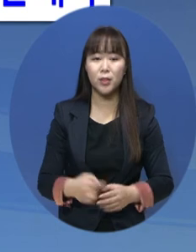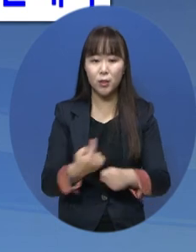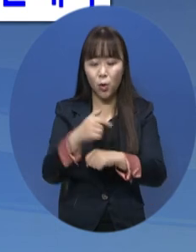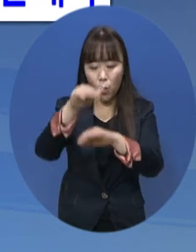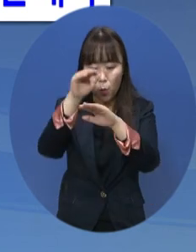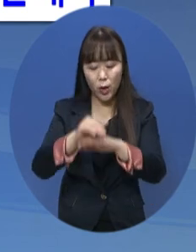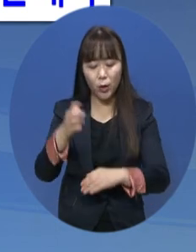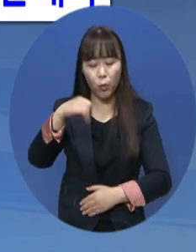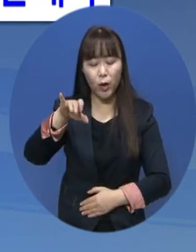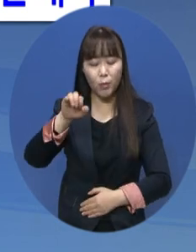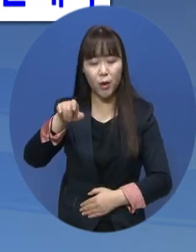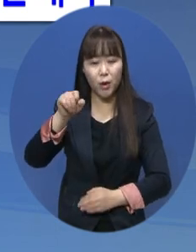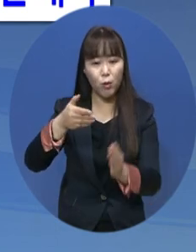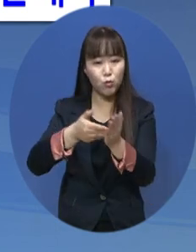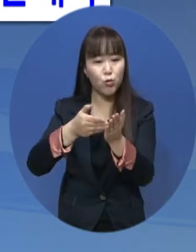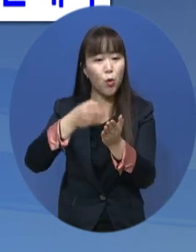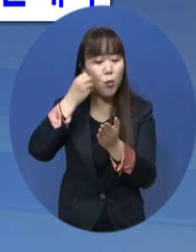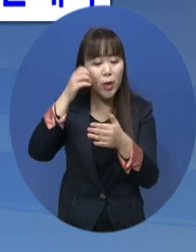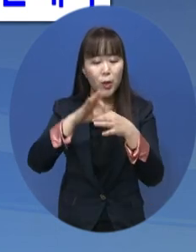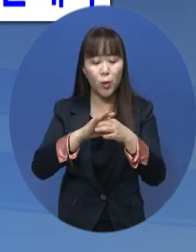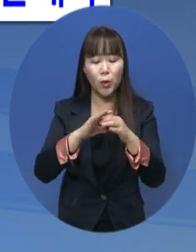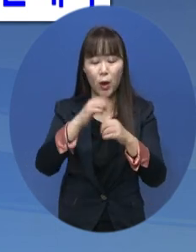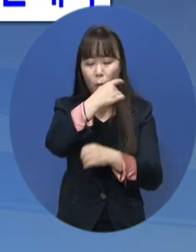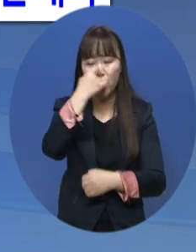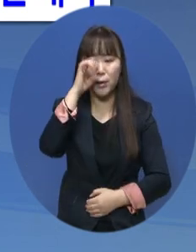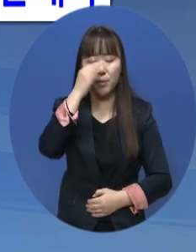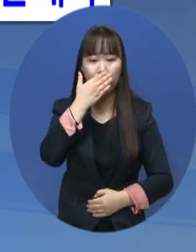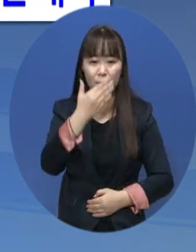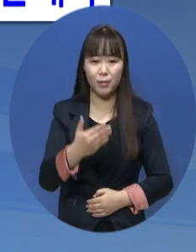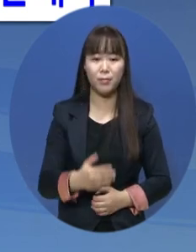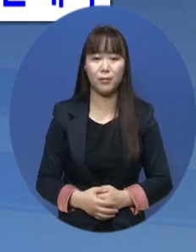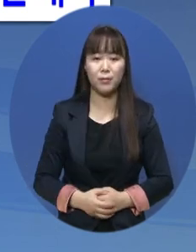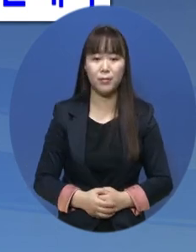자세한 사항은 웰피어 뉴스 홈페이지에서 확인할 수 있습니다.